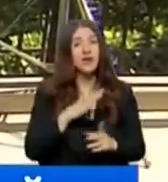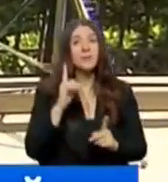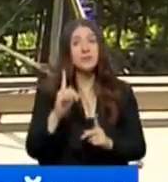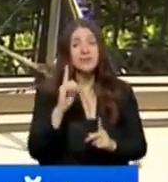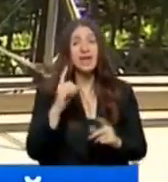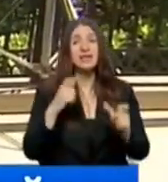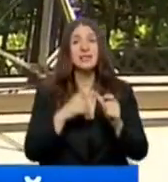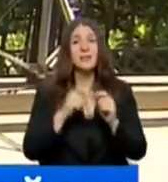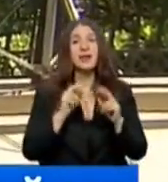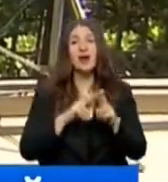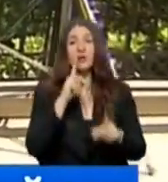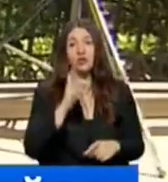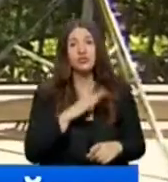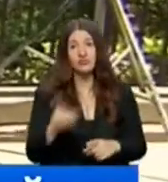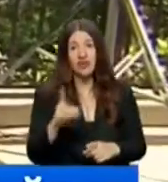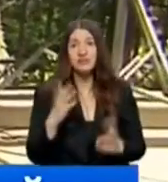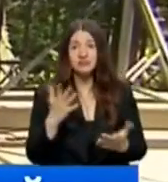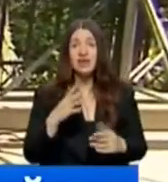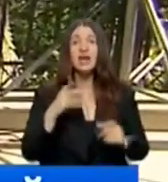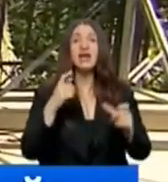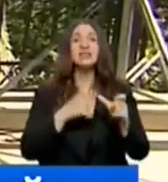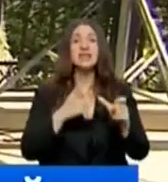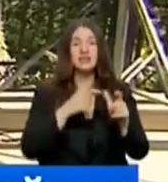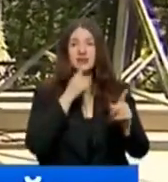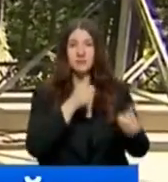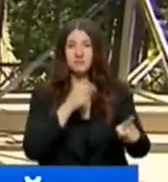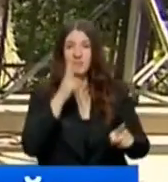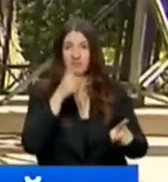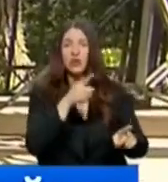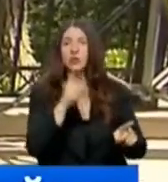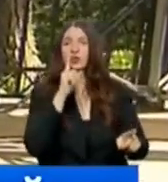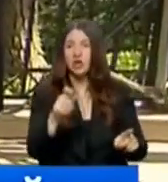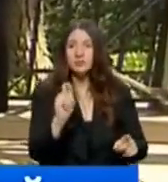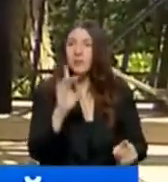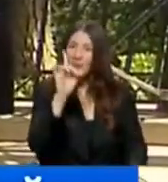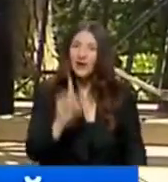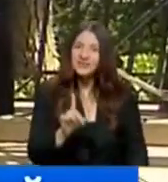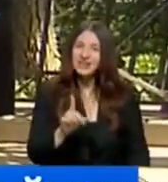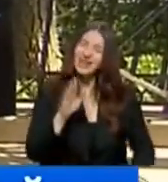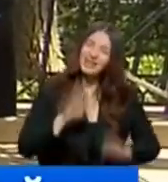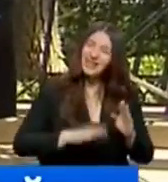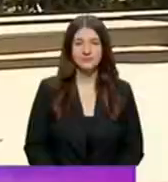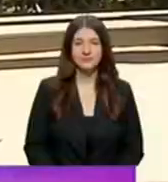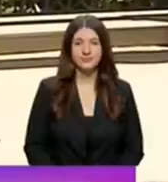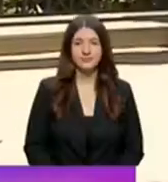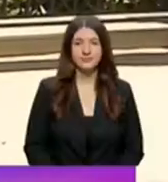de SBK sorusu. Ondan sonra Sedat Peker sorularını da Sayın Kılıçdaroğlu'na soracağım. Ama önce reklam